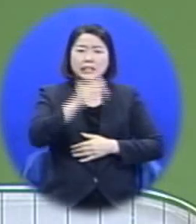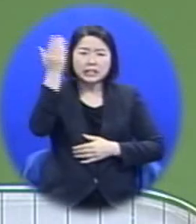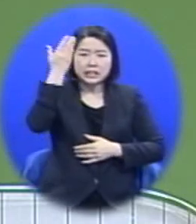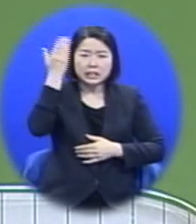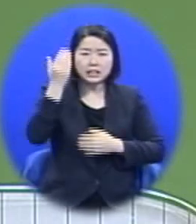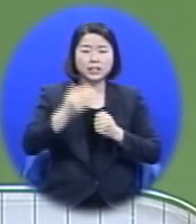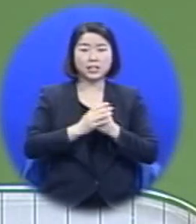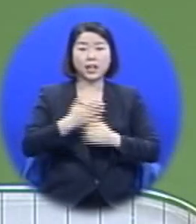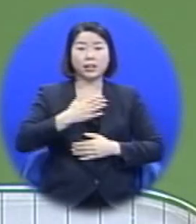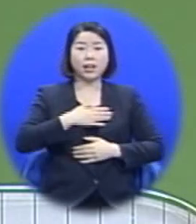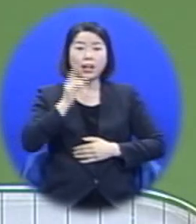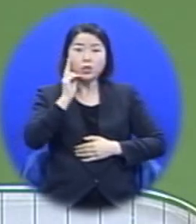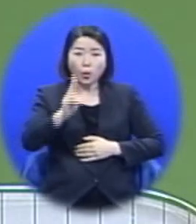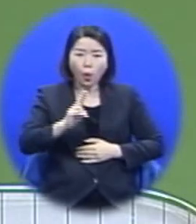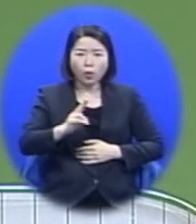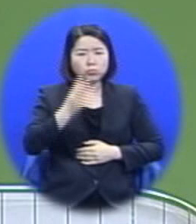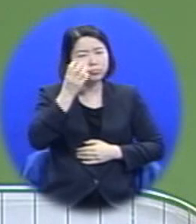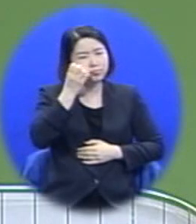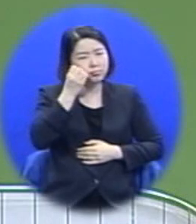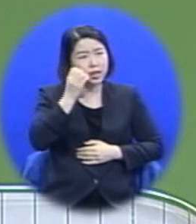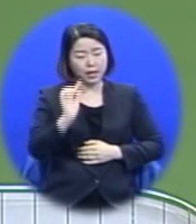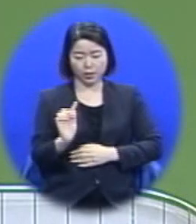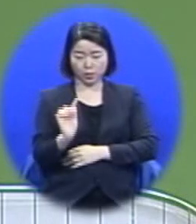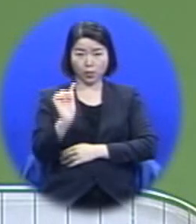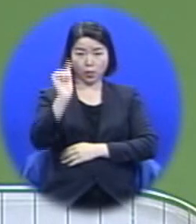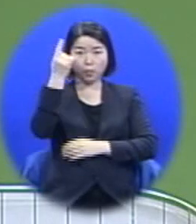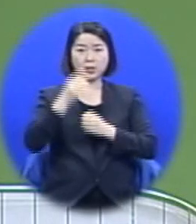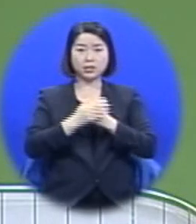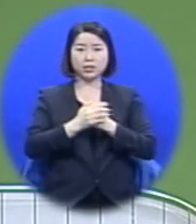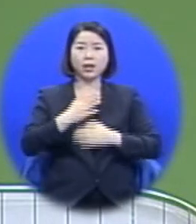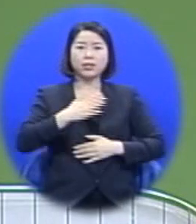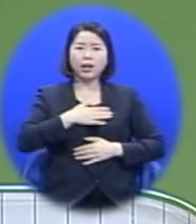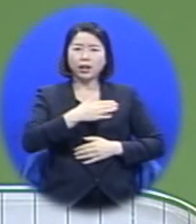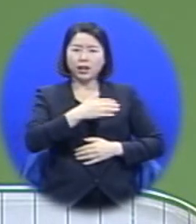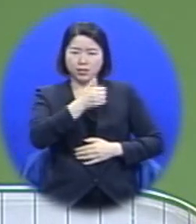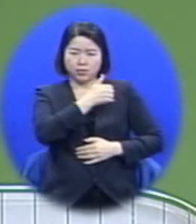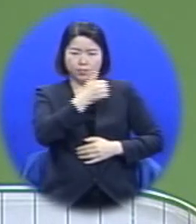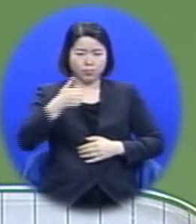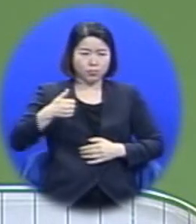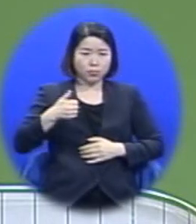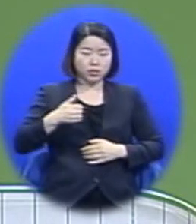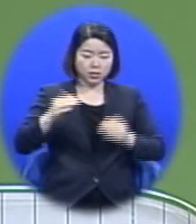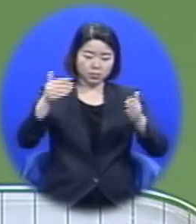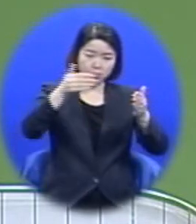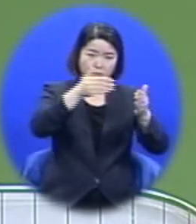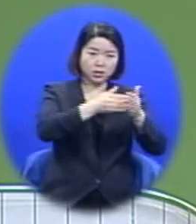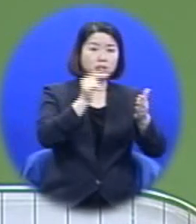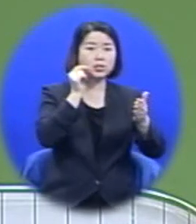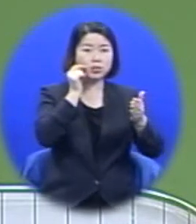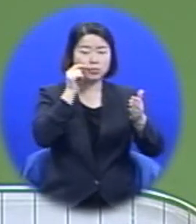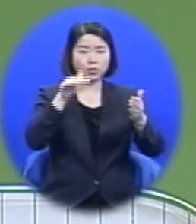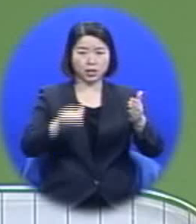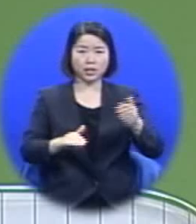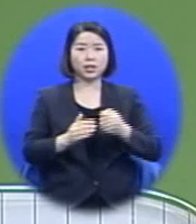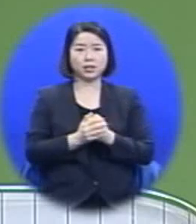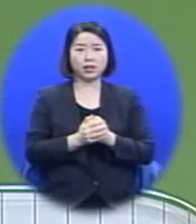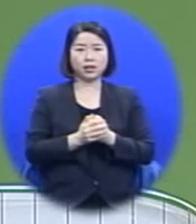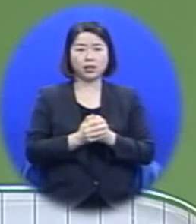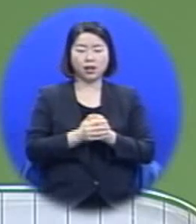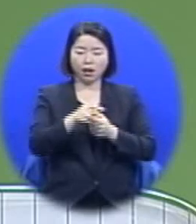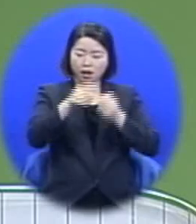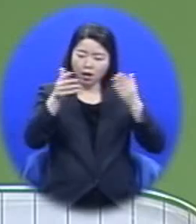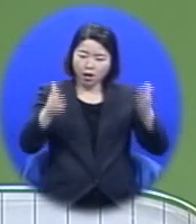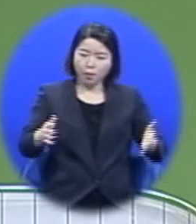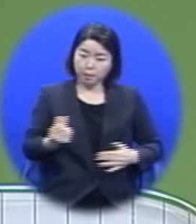내게 너무 기이한 이 높아서 내가 능히 미치지 못하나이다 한동안 숨이 막힐